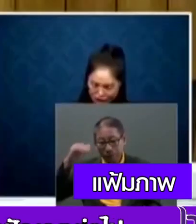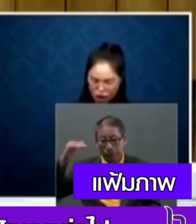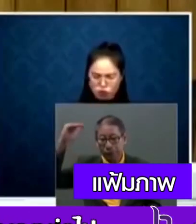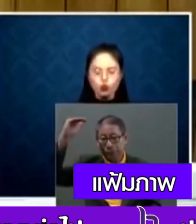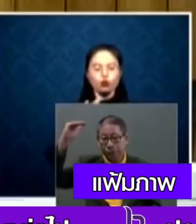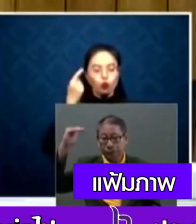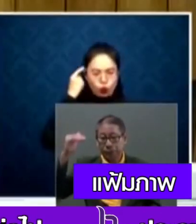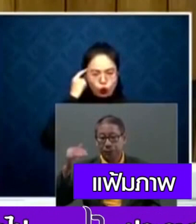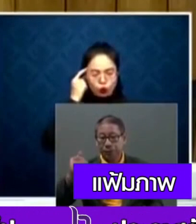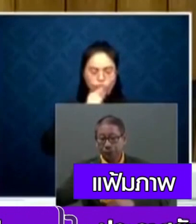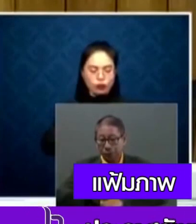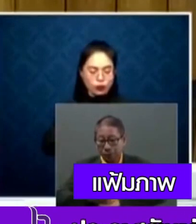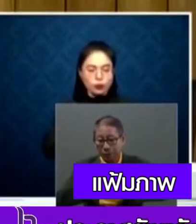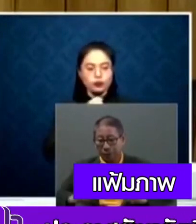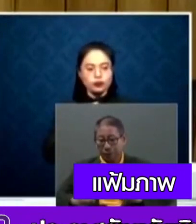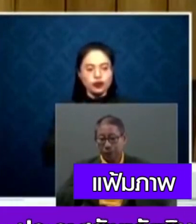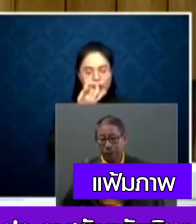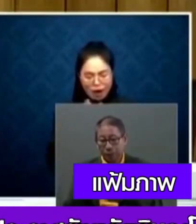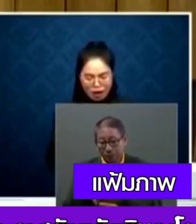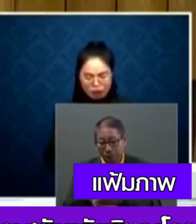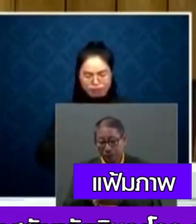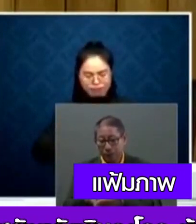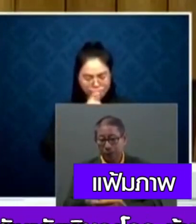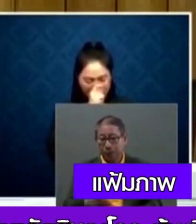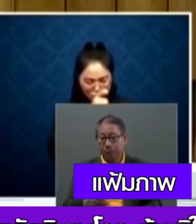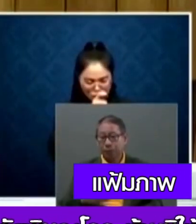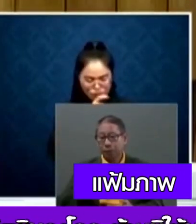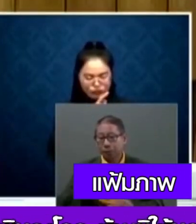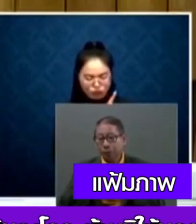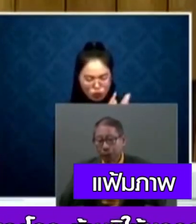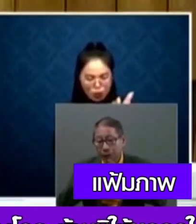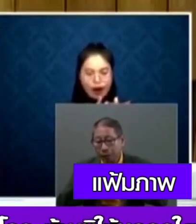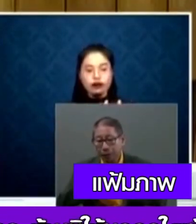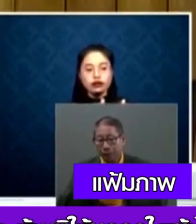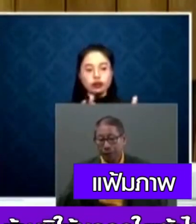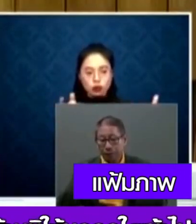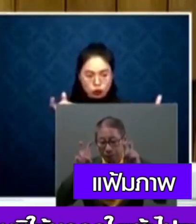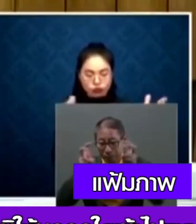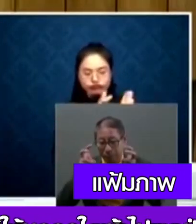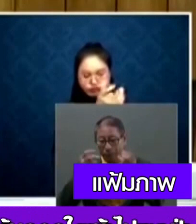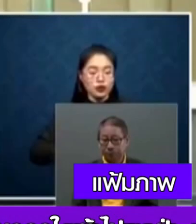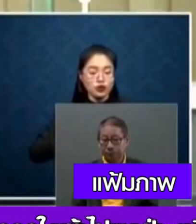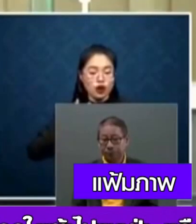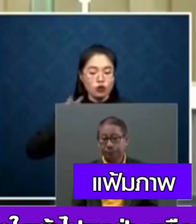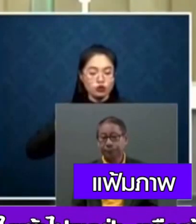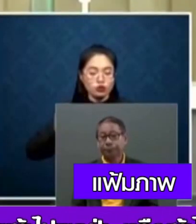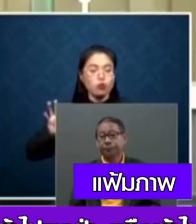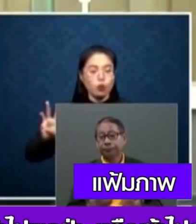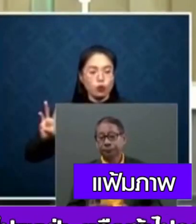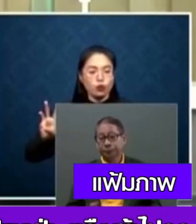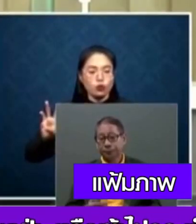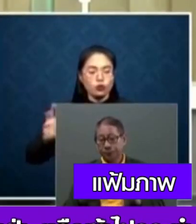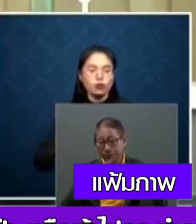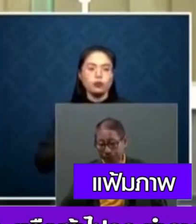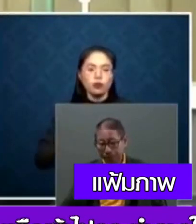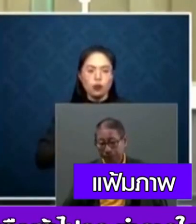หมายเช่นการทุจริตคอร์รัปชั่นยาเสพติดนะครับปัญหาด้านพลังงานเช่นเรื่องของการจัดการราคาค่าไฟฟ้าก๊าซหุงโต้งและน้ำ